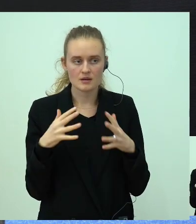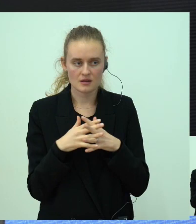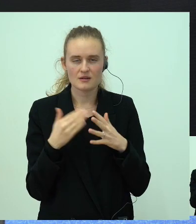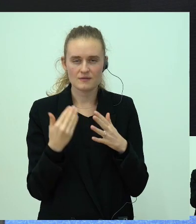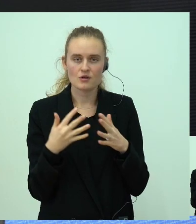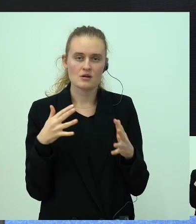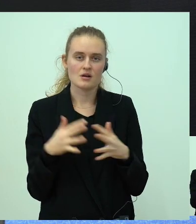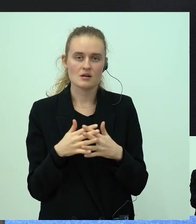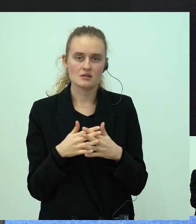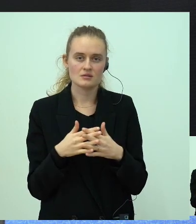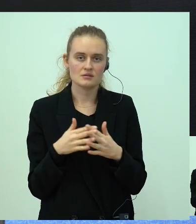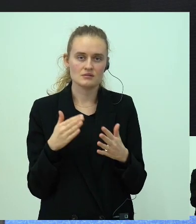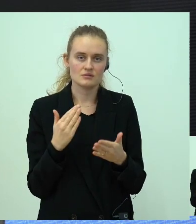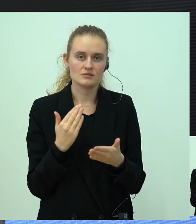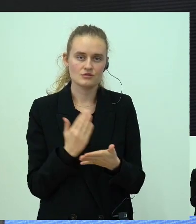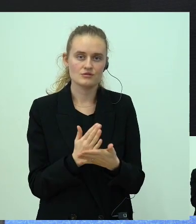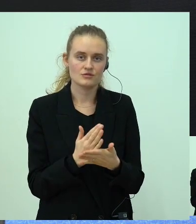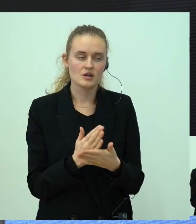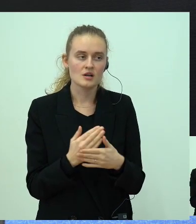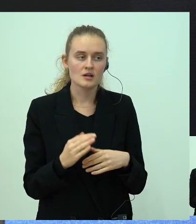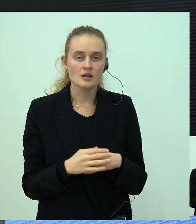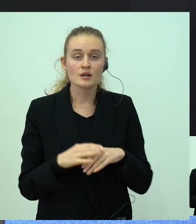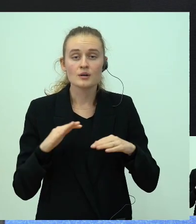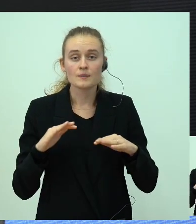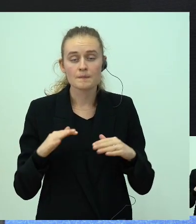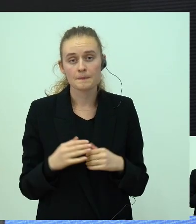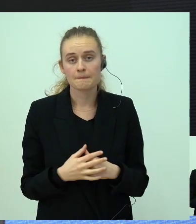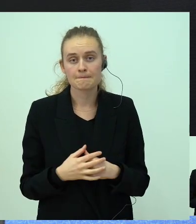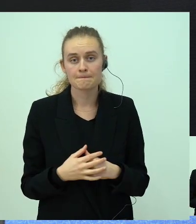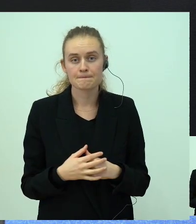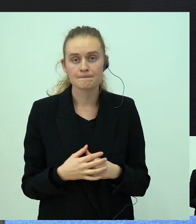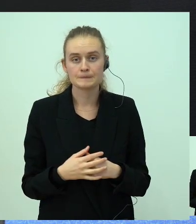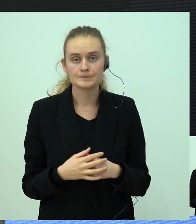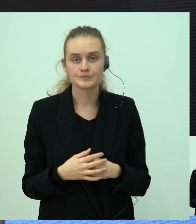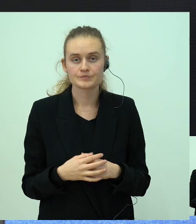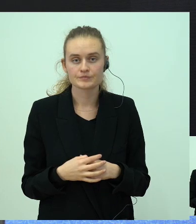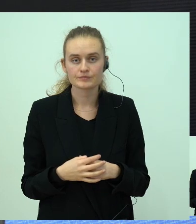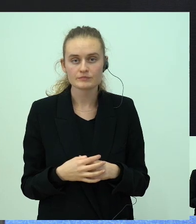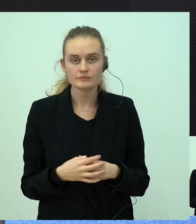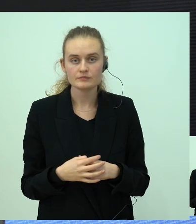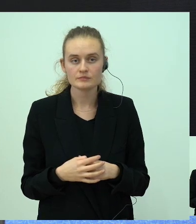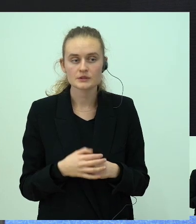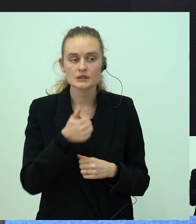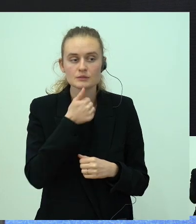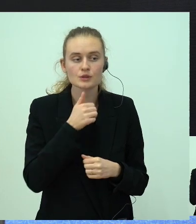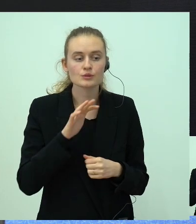Bet manau, na, esu įsitikinusi, kad jeigu paklaustumėte